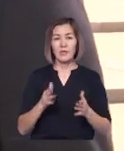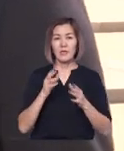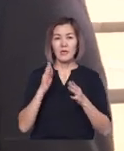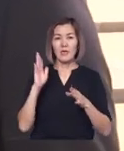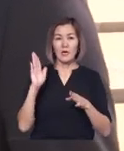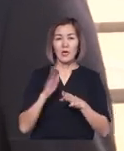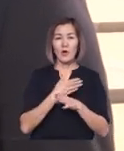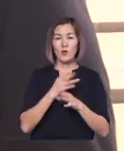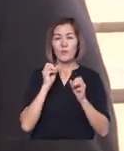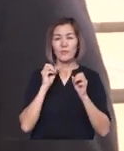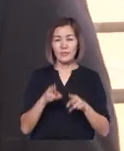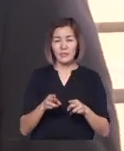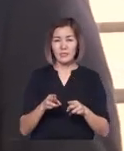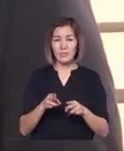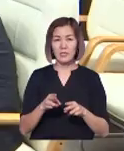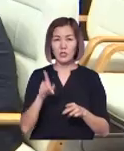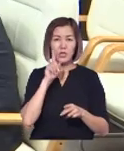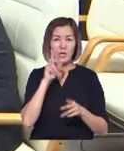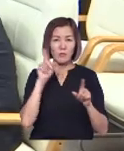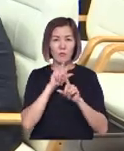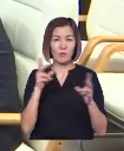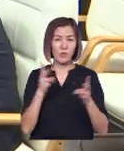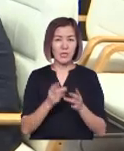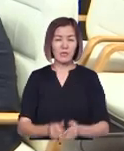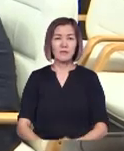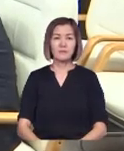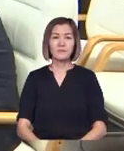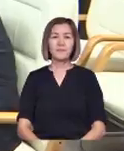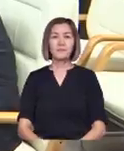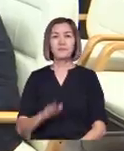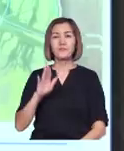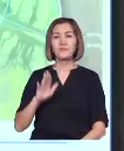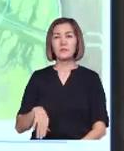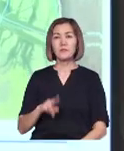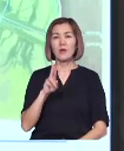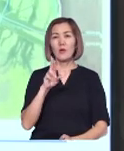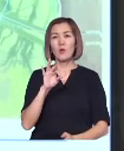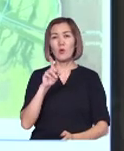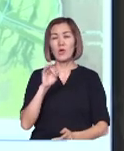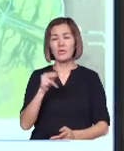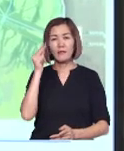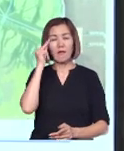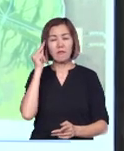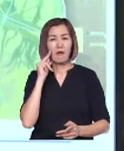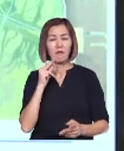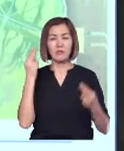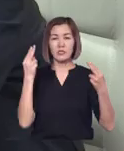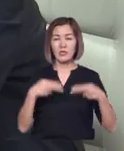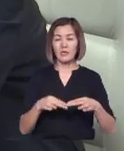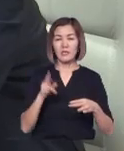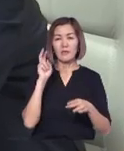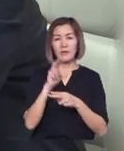қауіпсіз жайлы мектепті жасауымыз керек. Бұдан кейін Ғалиасқар Сарыбаев Қорғас шығыс қақпасы арнайы экономикалық аймағында